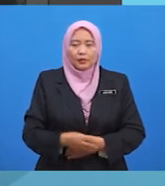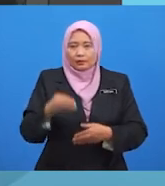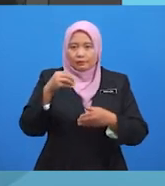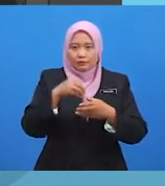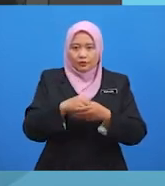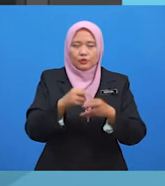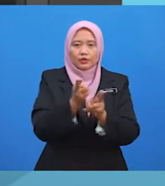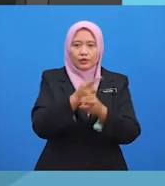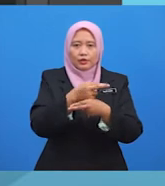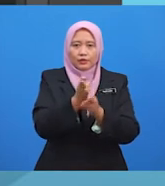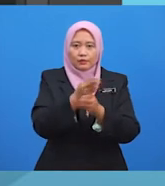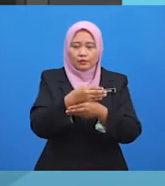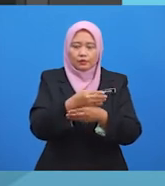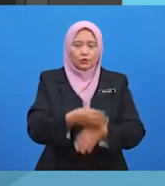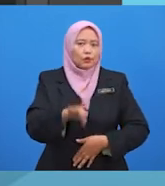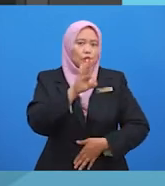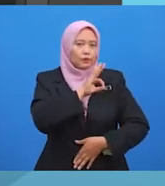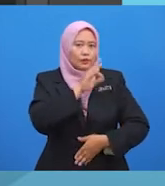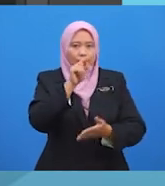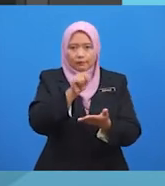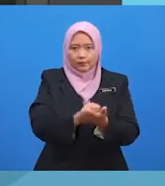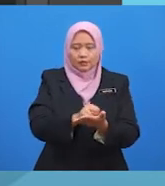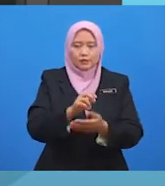Masukkan reka bentuk button badge.